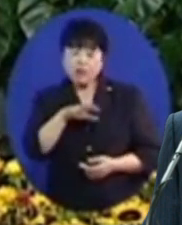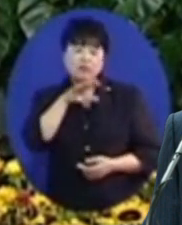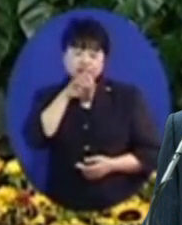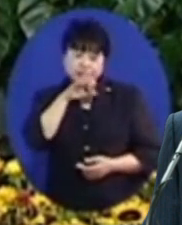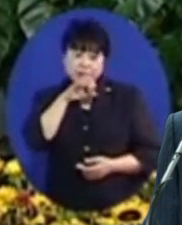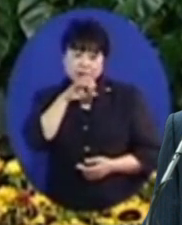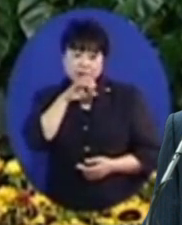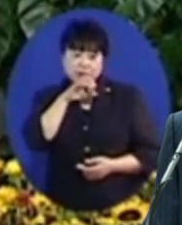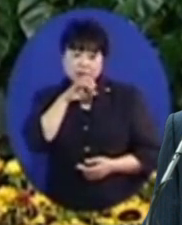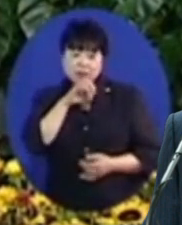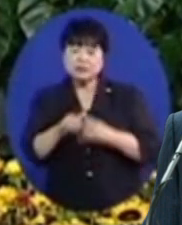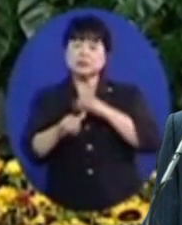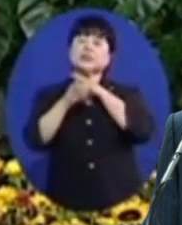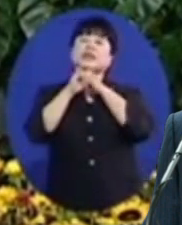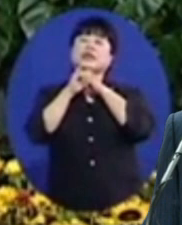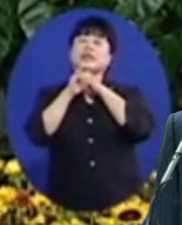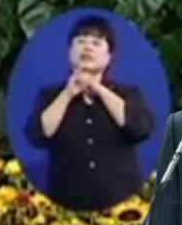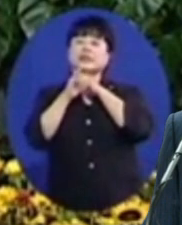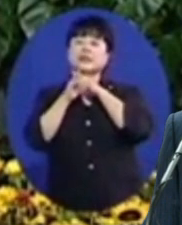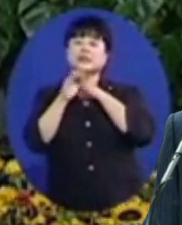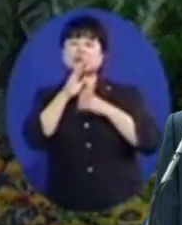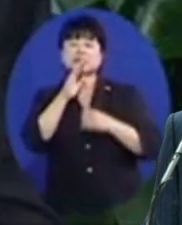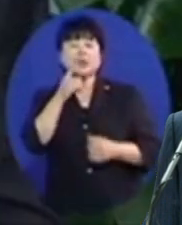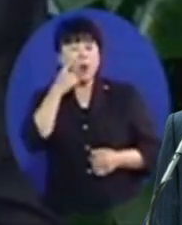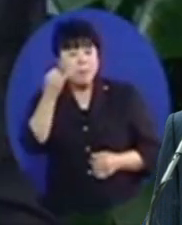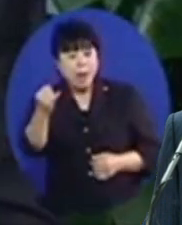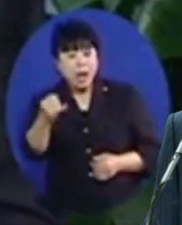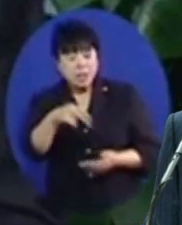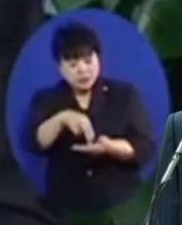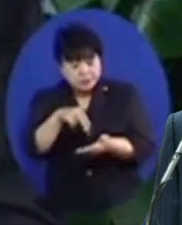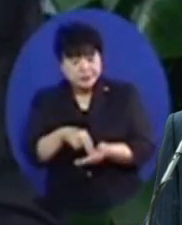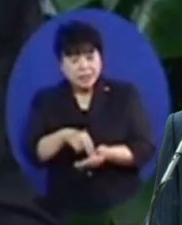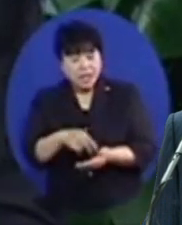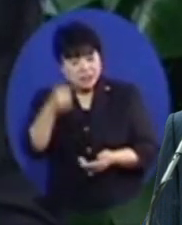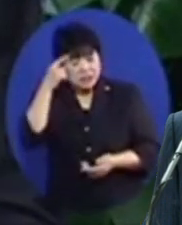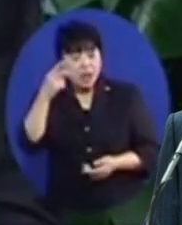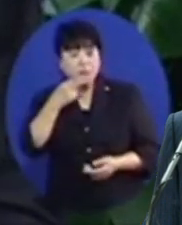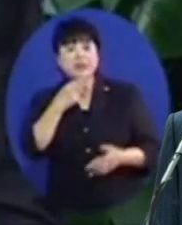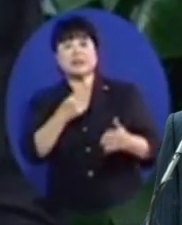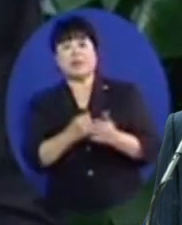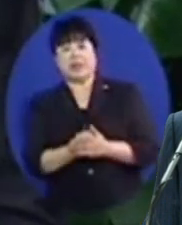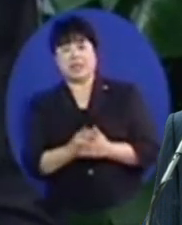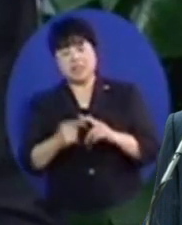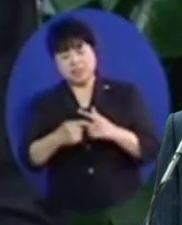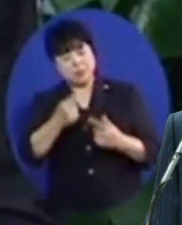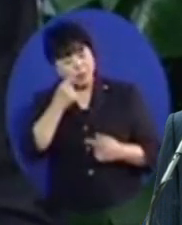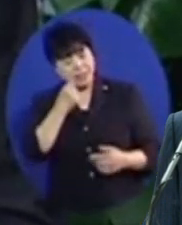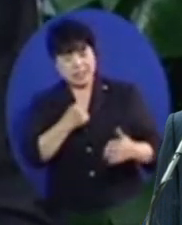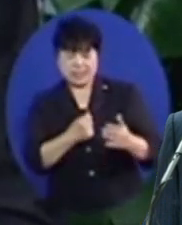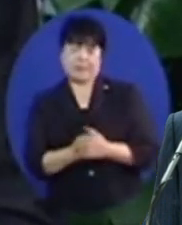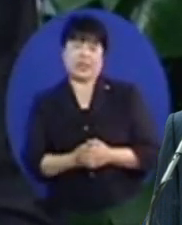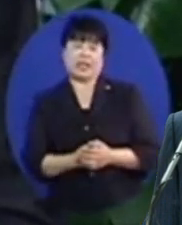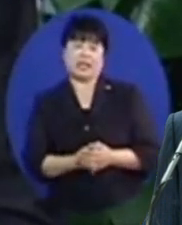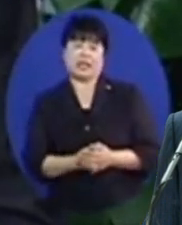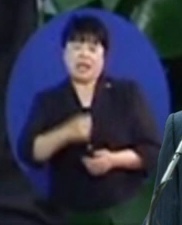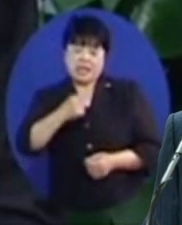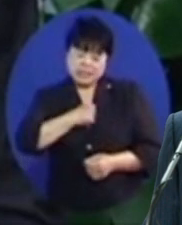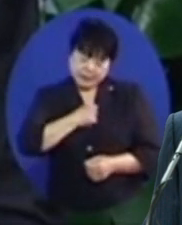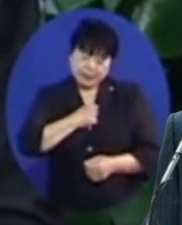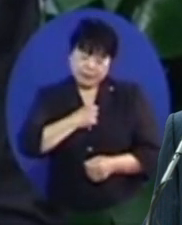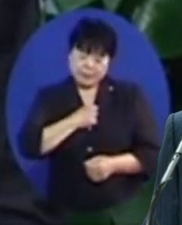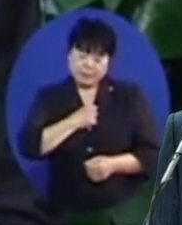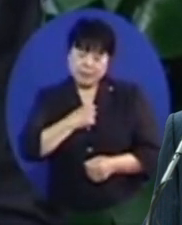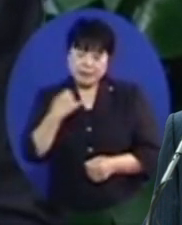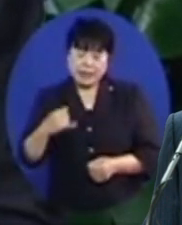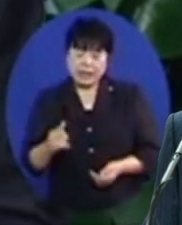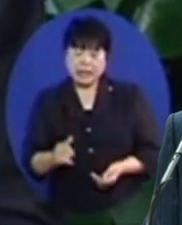하고 자살을 하라는 것은 친어머니의 입장을 생각하지 아니하고 얼마나 답답해야 자기 딸을 낳아서 기르지